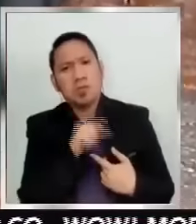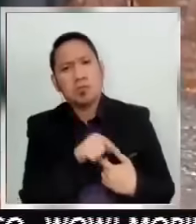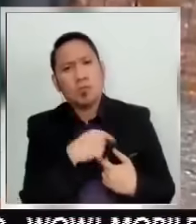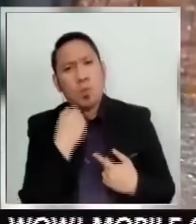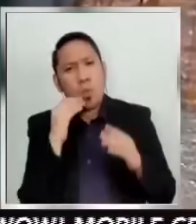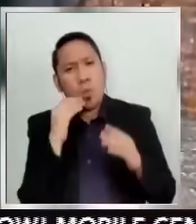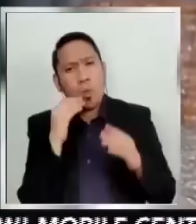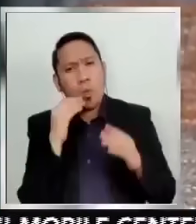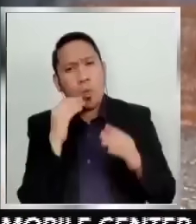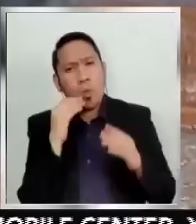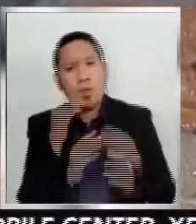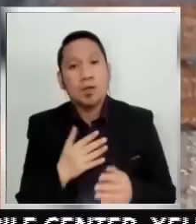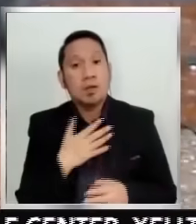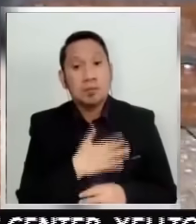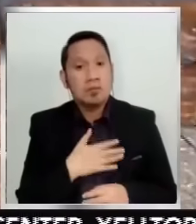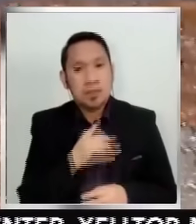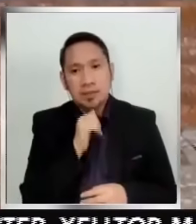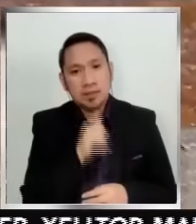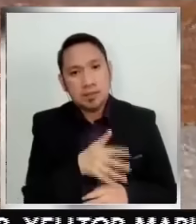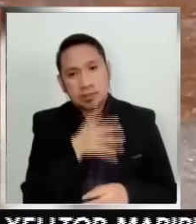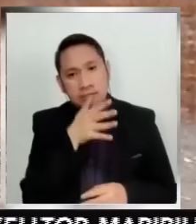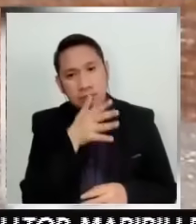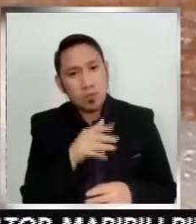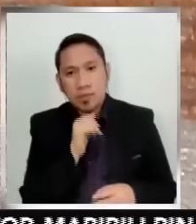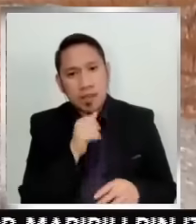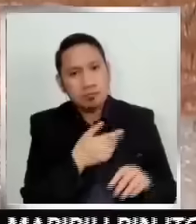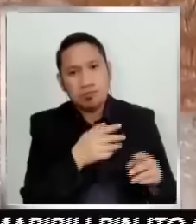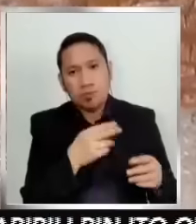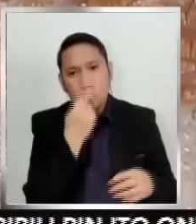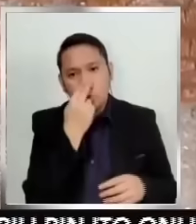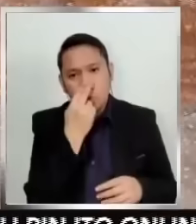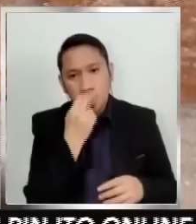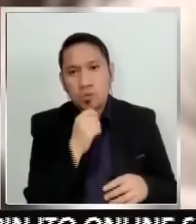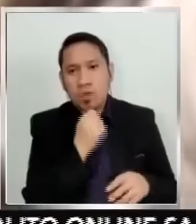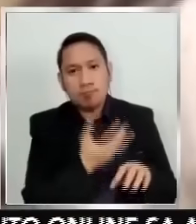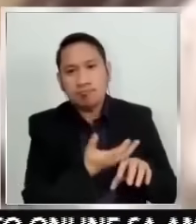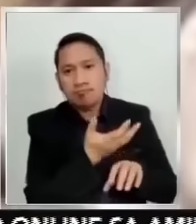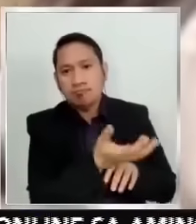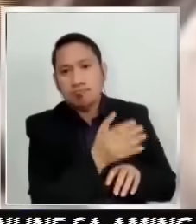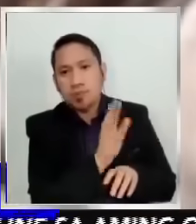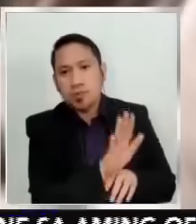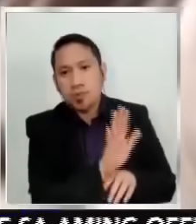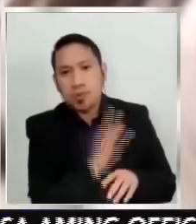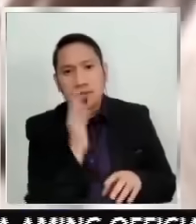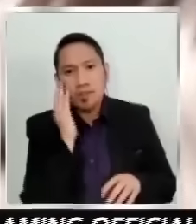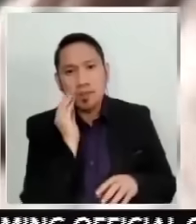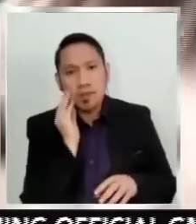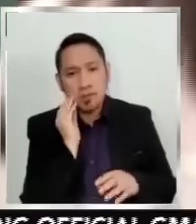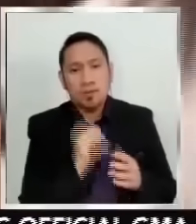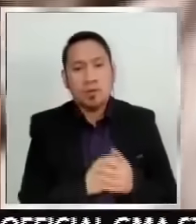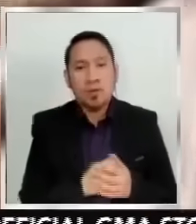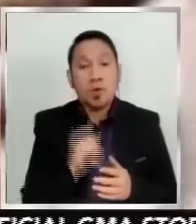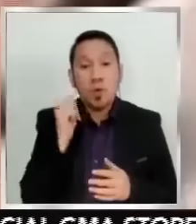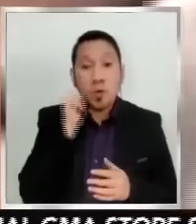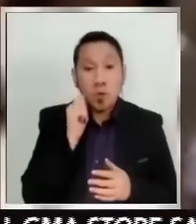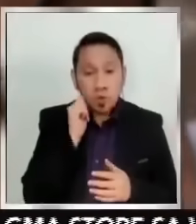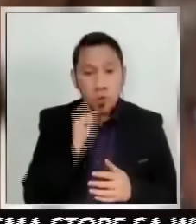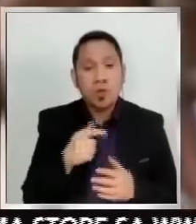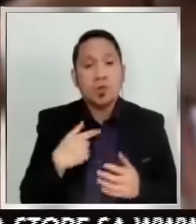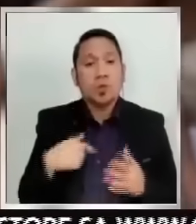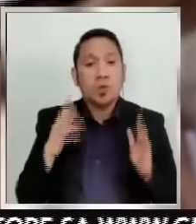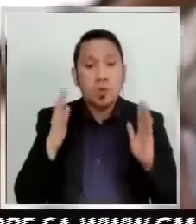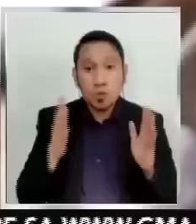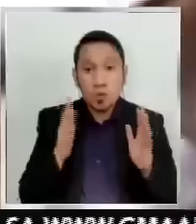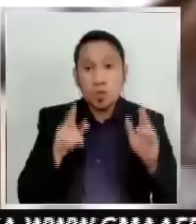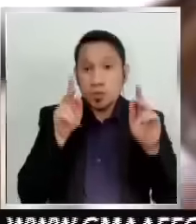huwag iismulin o gawing biro-biro ang kanilang pinagdadaanan. Always remember, ang nakakausap natin ng tao,